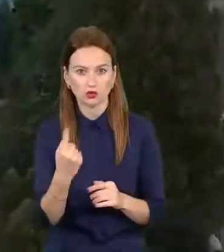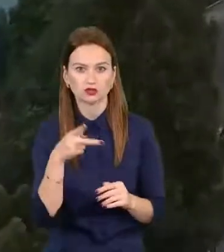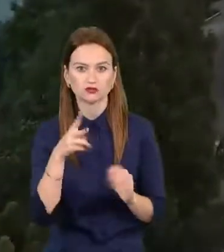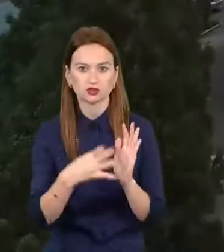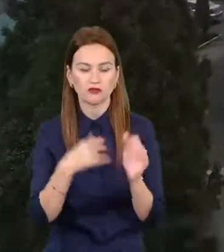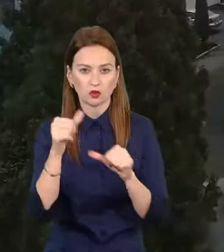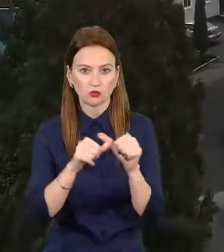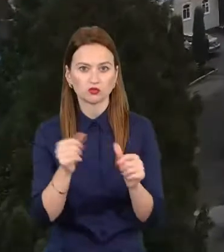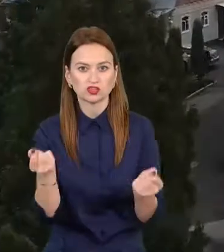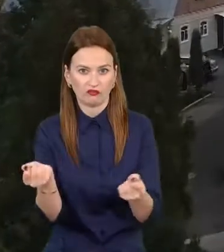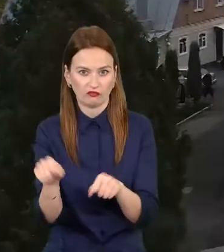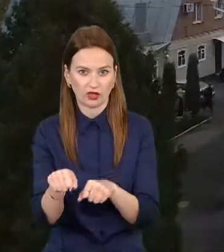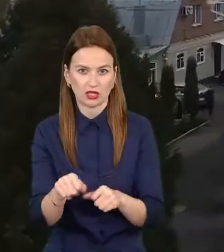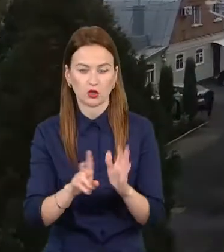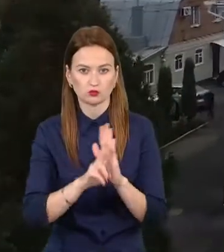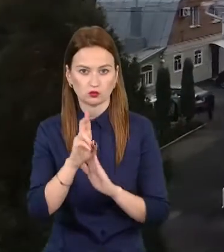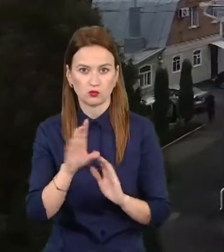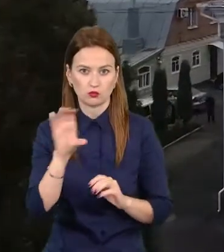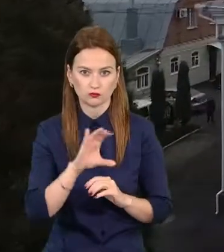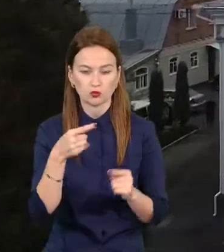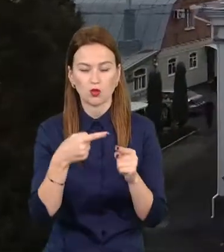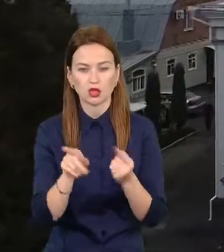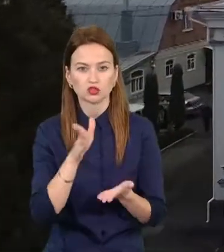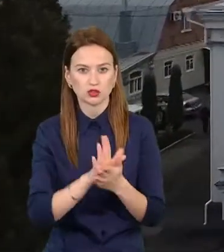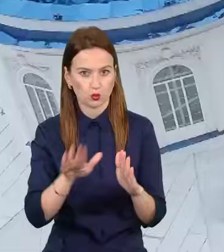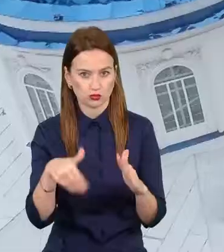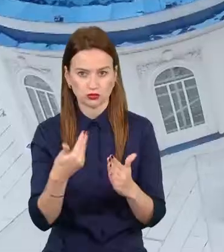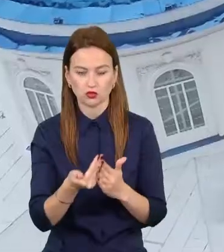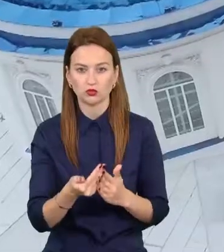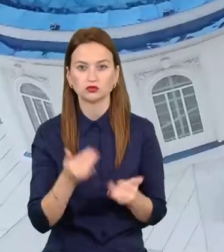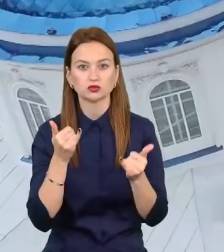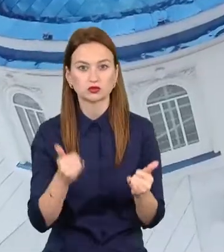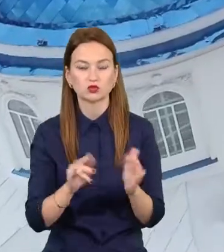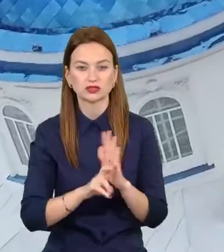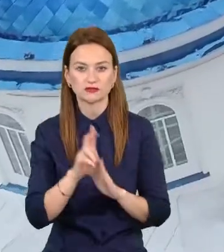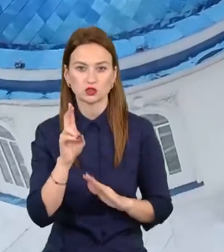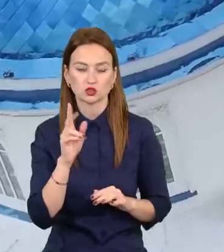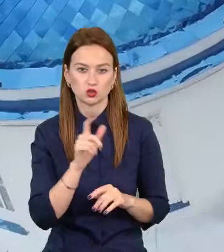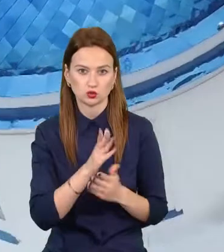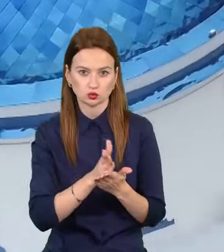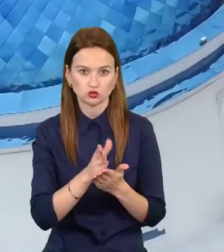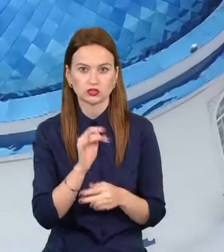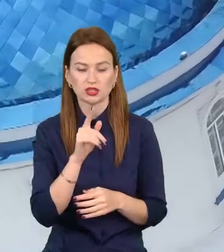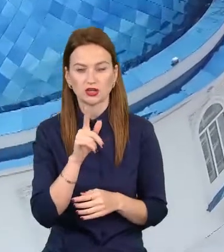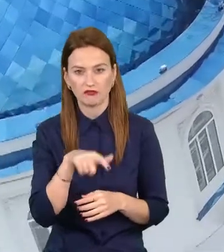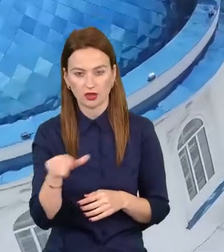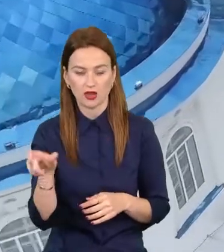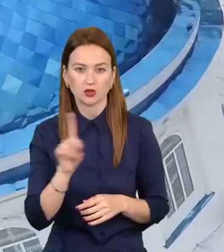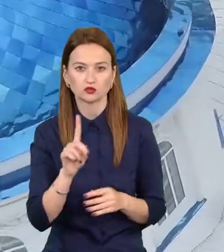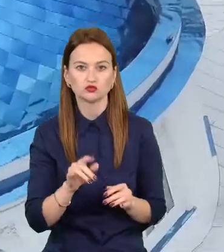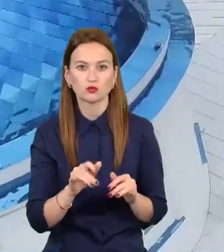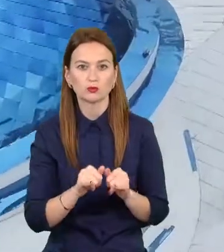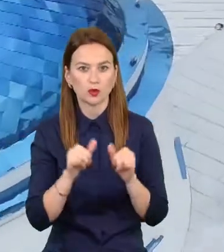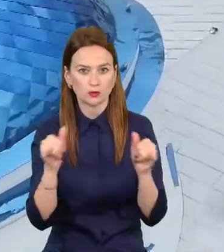викрали зі Спасо-Преображенського собору у Сумах. Інший знаходиться там і досі. Сьогодні священнослужителі та віряни, аби зберігати та примножувати